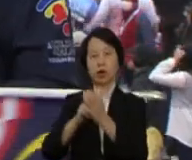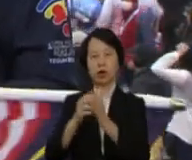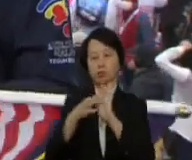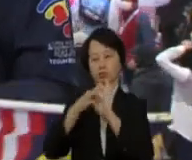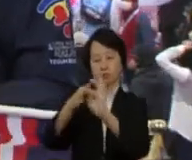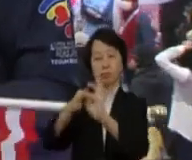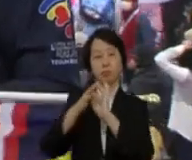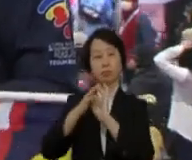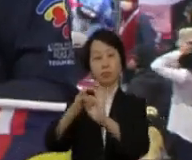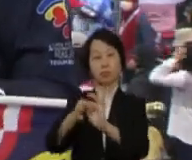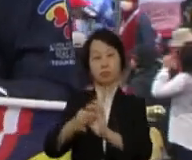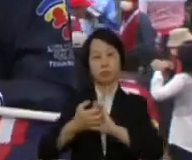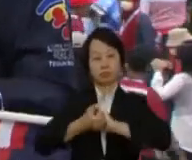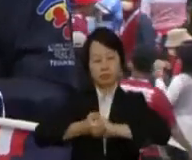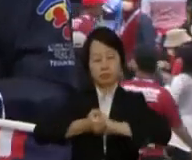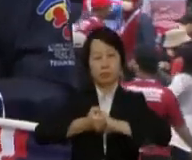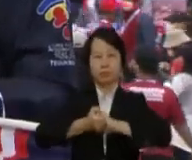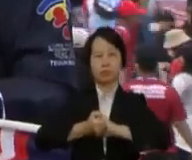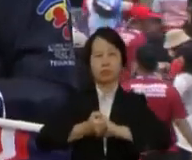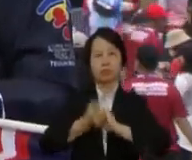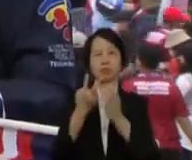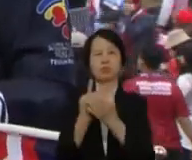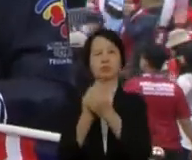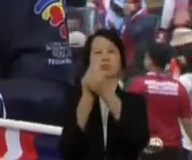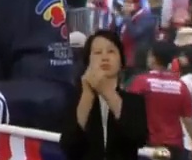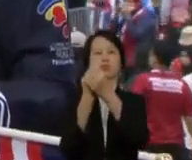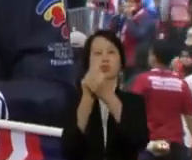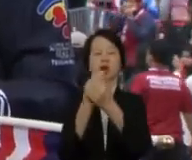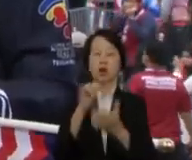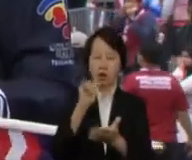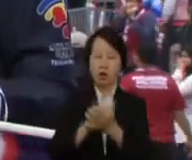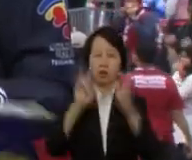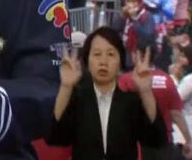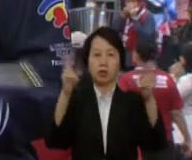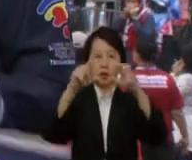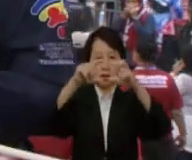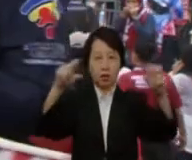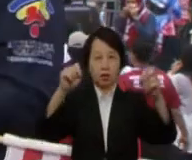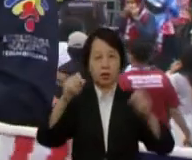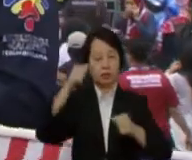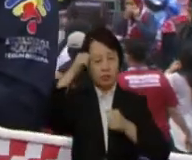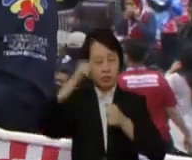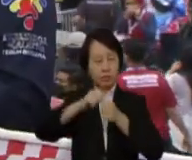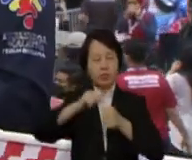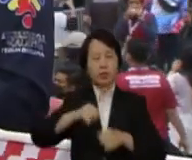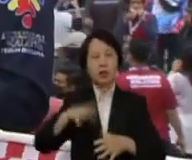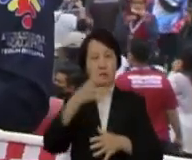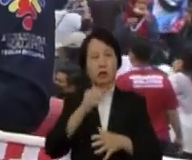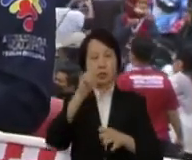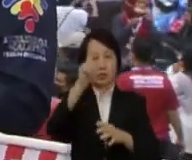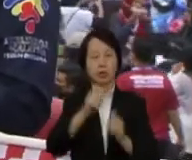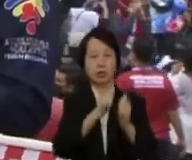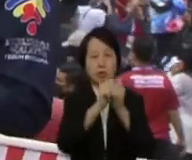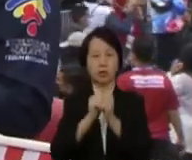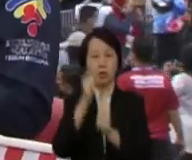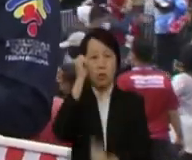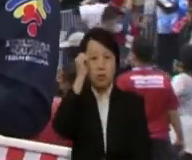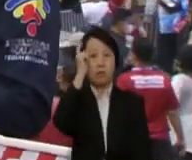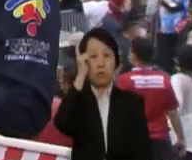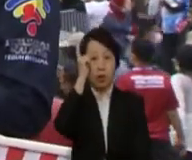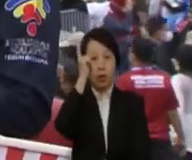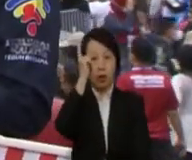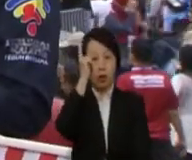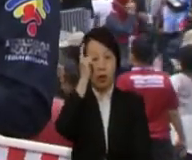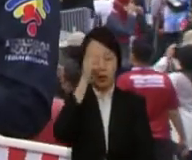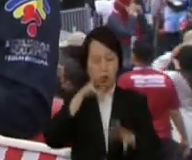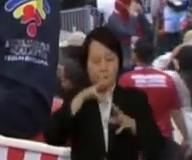berganding bahu, bersatu. Jadi, tema ini bukan saja perlu untuk kita lafazkan. Sebaliknya perlu untuk sama-sama kita hayati,